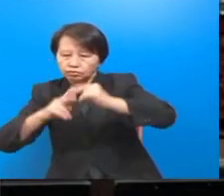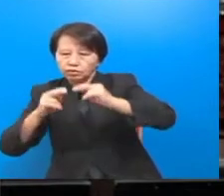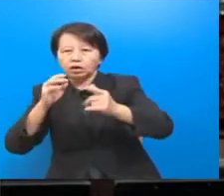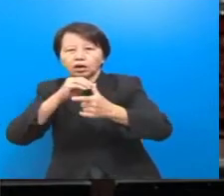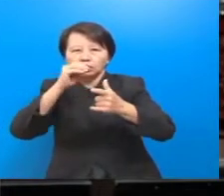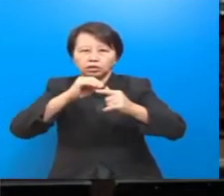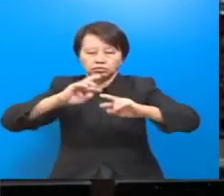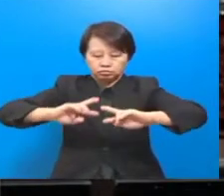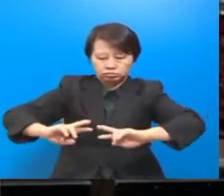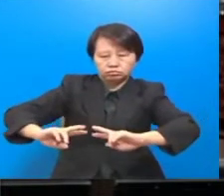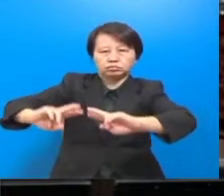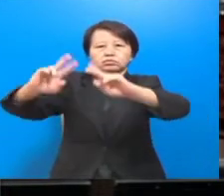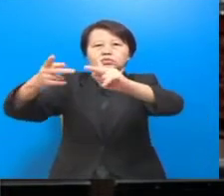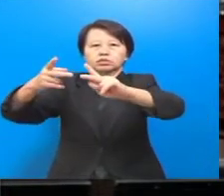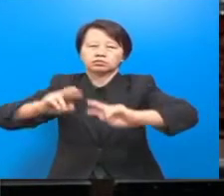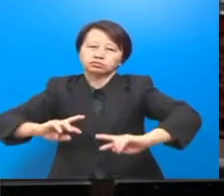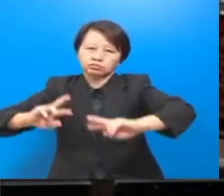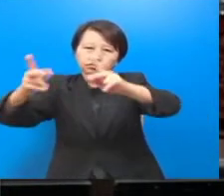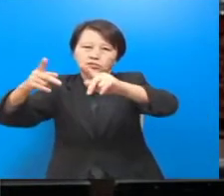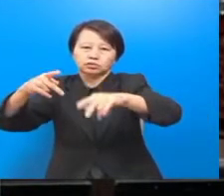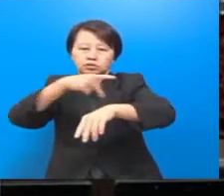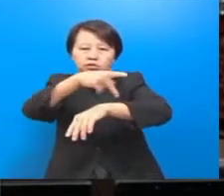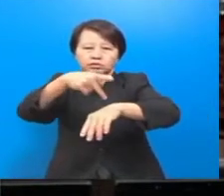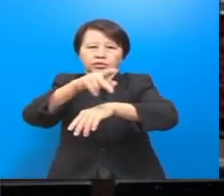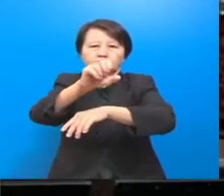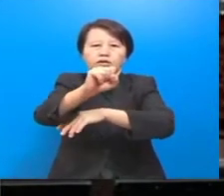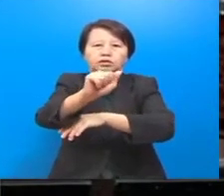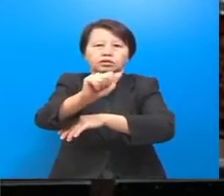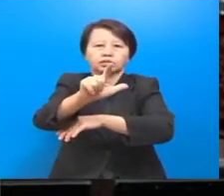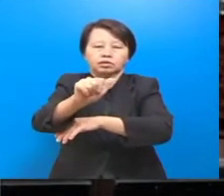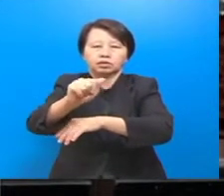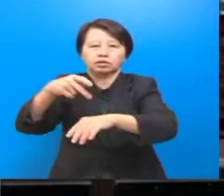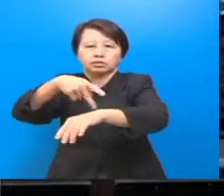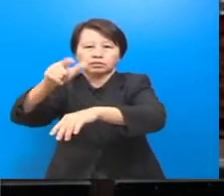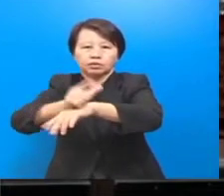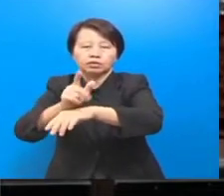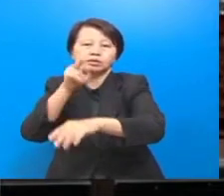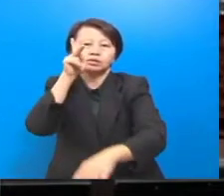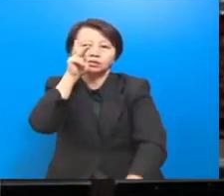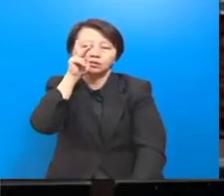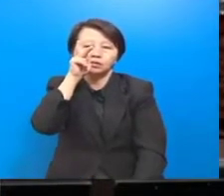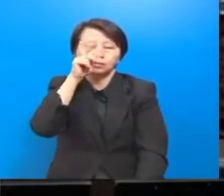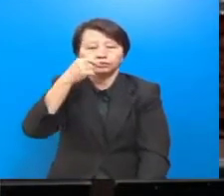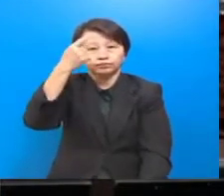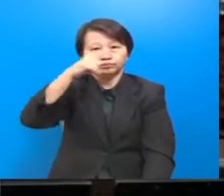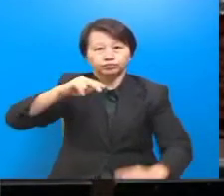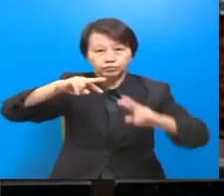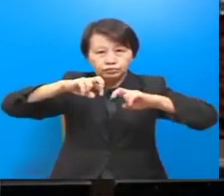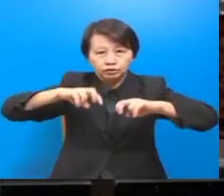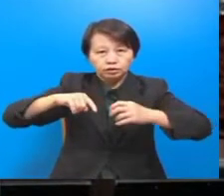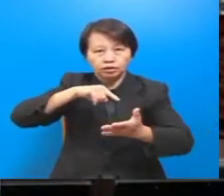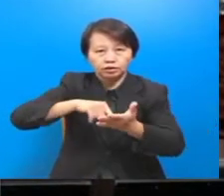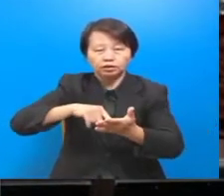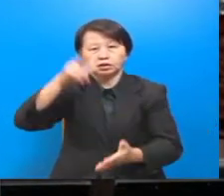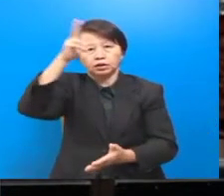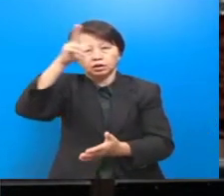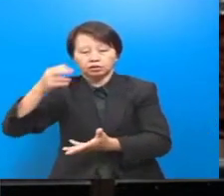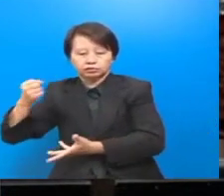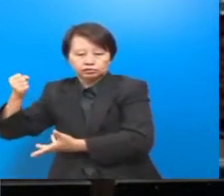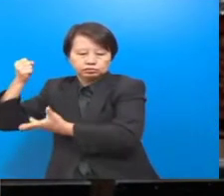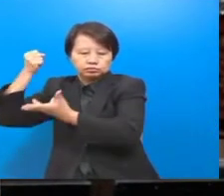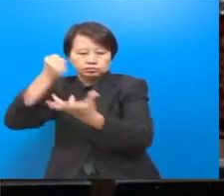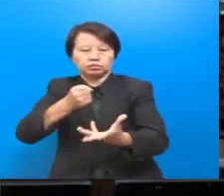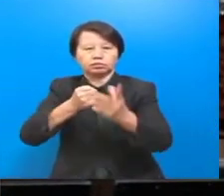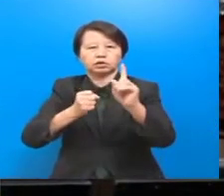atau naik taraf bande stories edi padam saga lengkawi kedah untuk aja ini kerajaan memperhitungkan